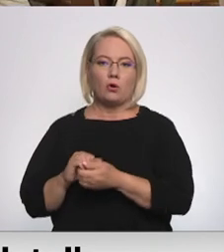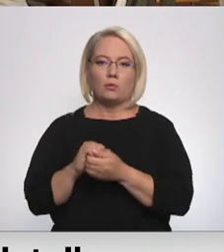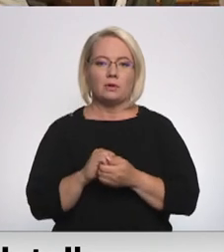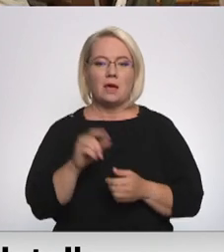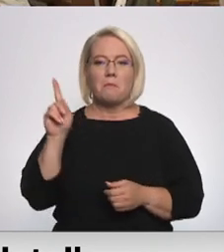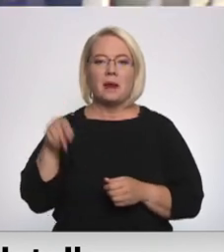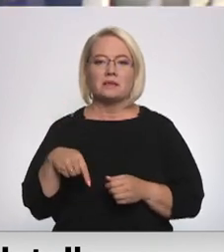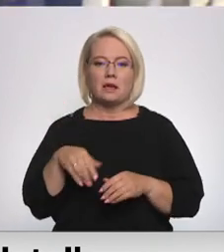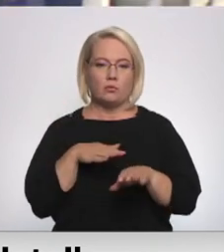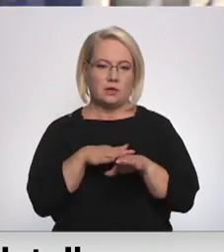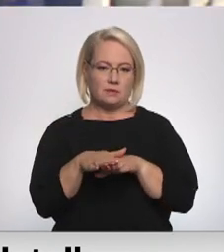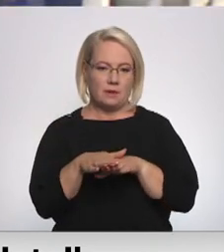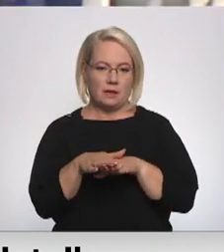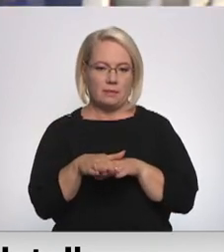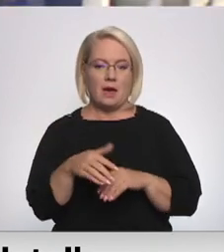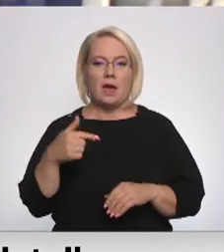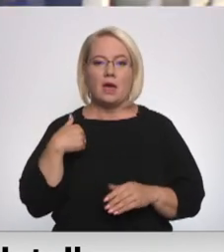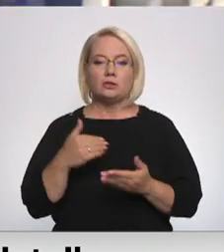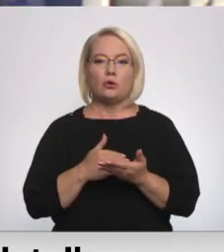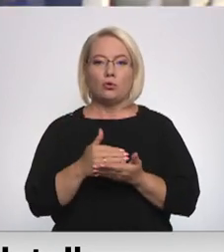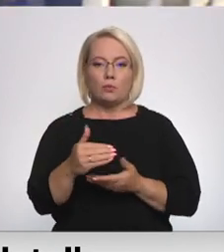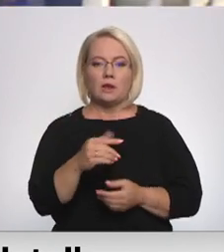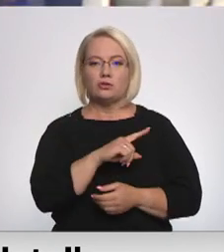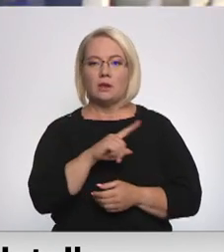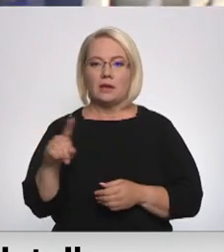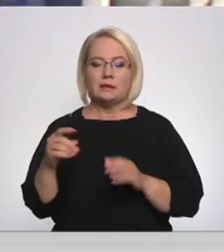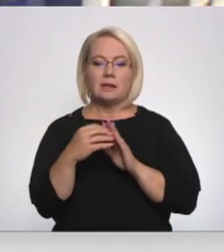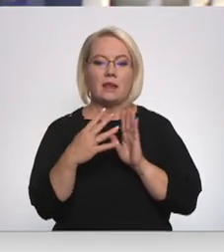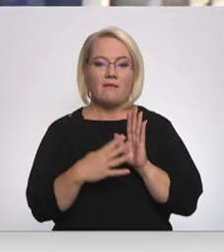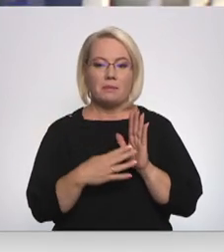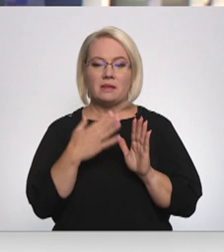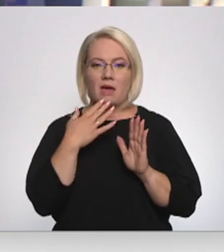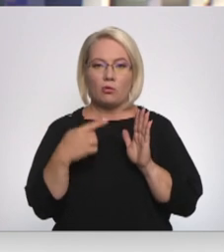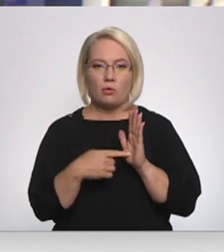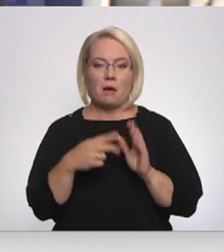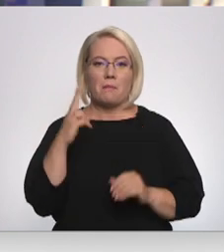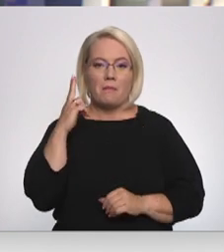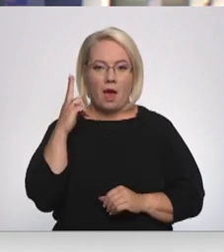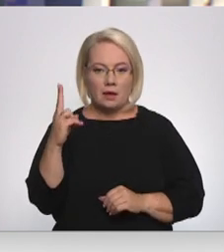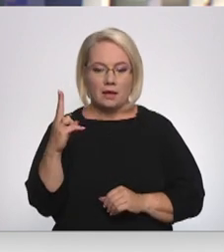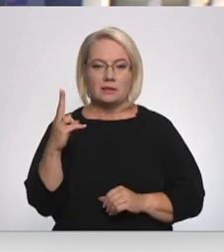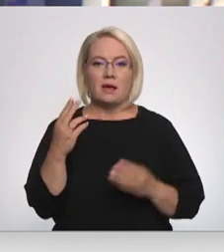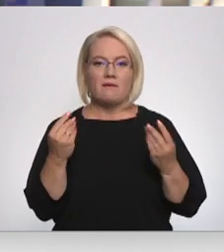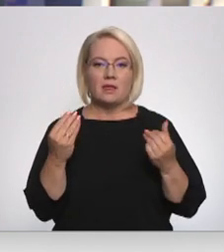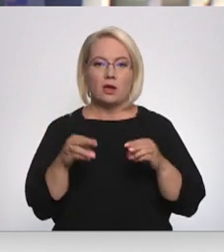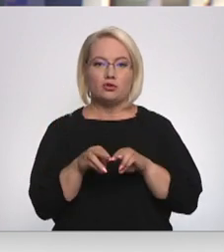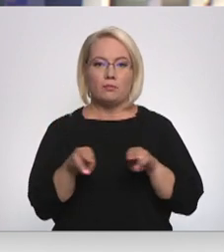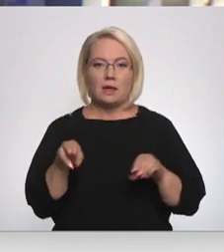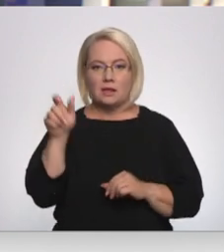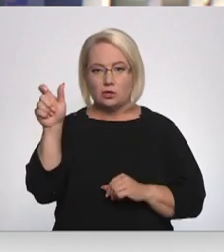prasību izpilde. Es turpināšu līdz pat 19. Datumam pārliecināt finanšu